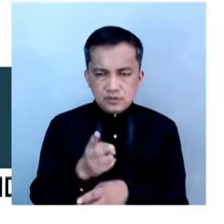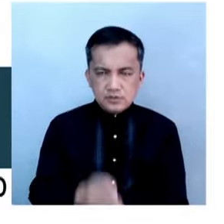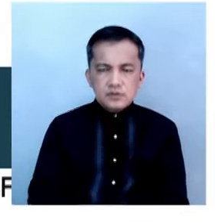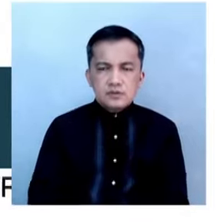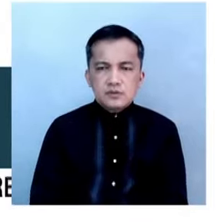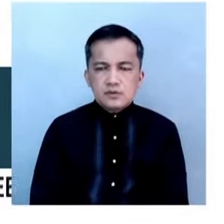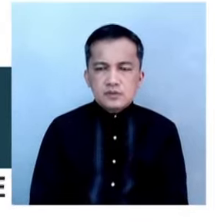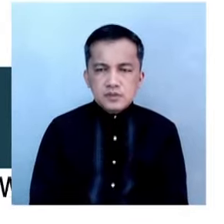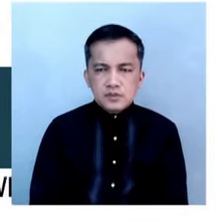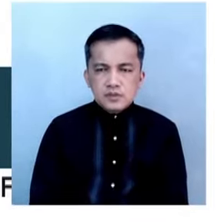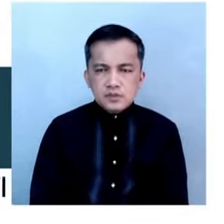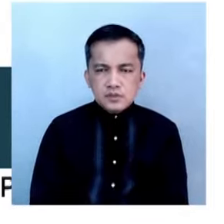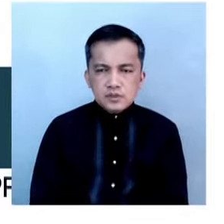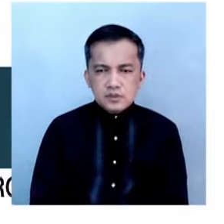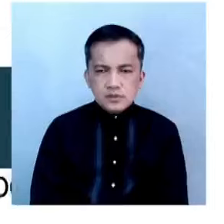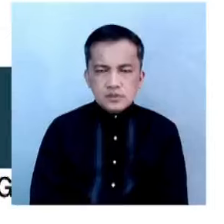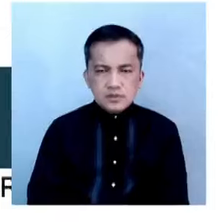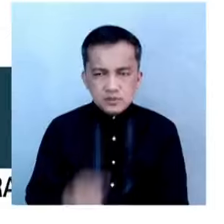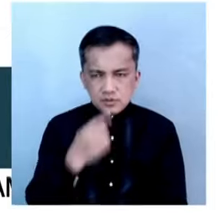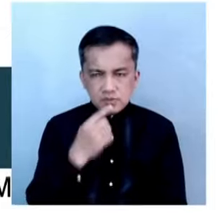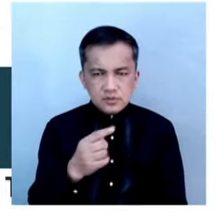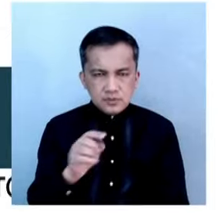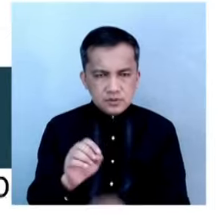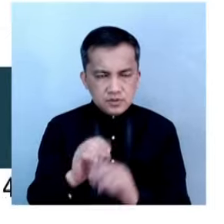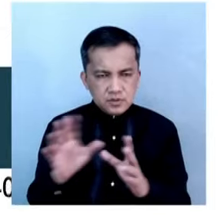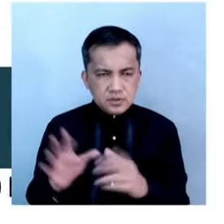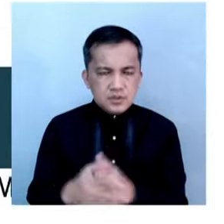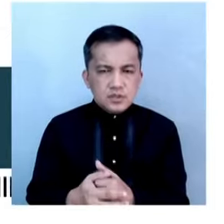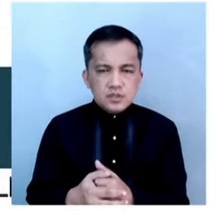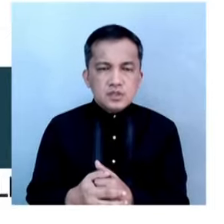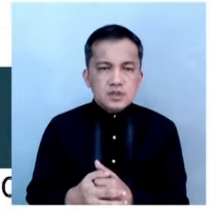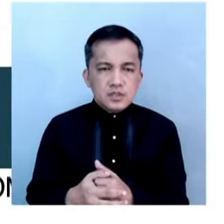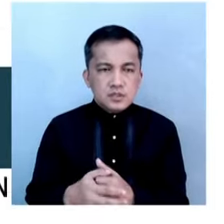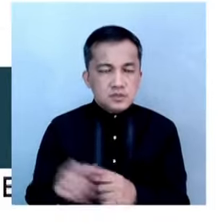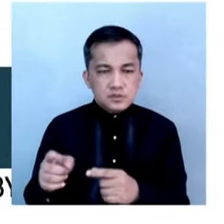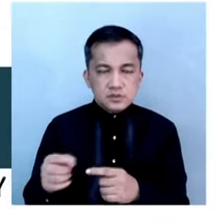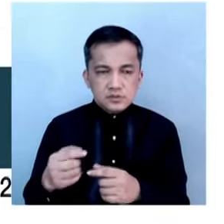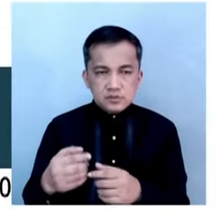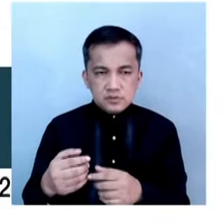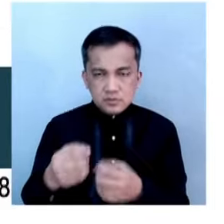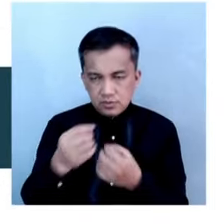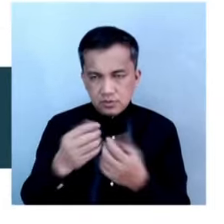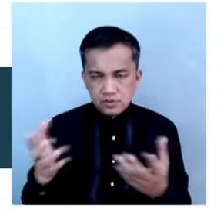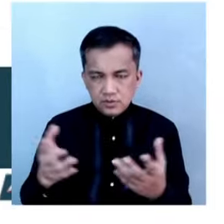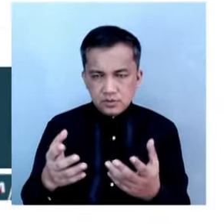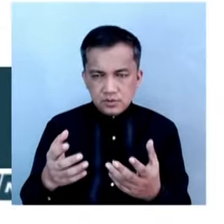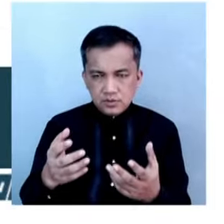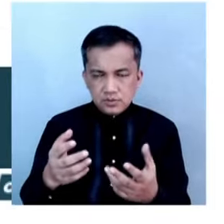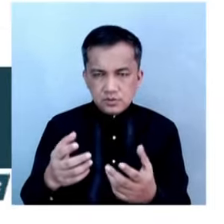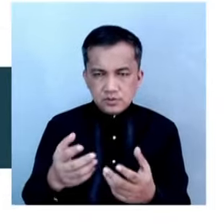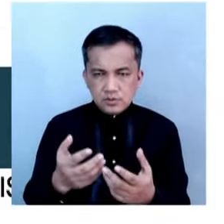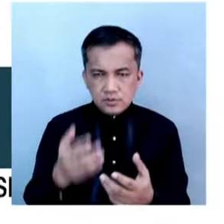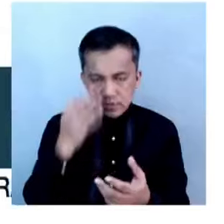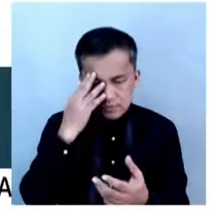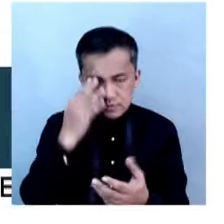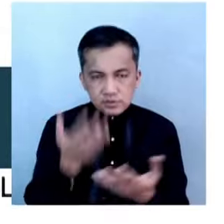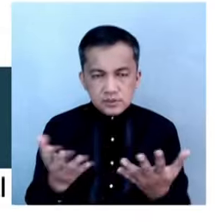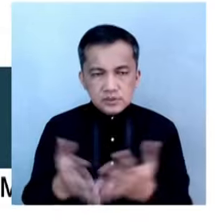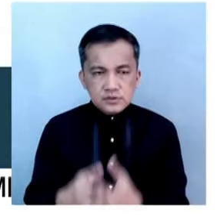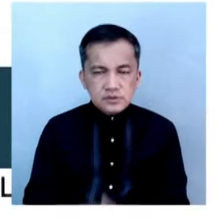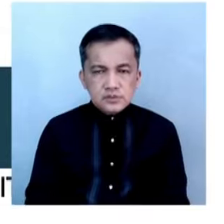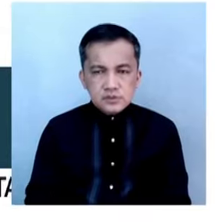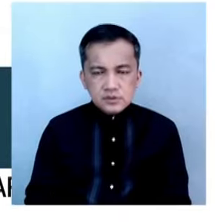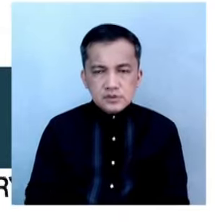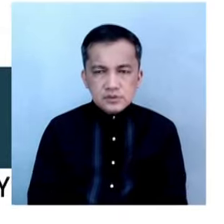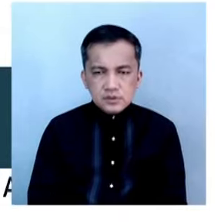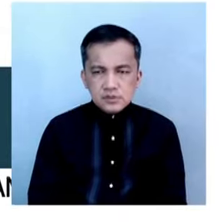to, ma-clear muna kayo, sir, bago po ako magbigay na information para po malaman natin kung saan yun. Issue. Ano